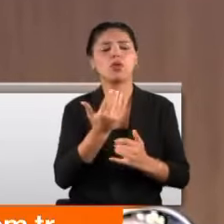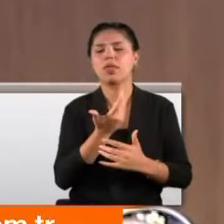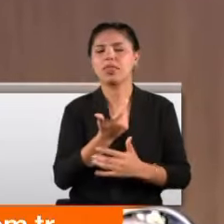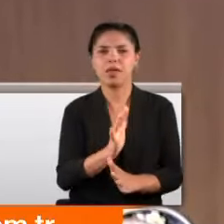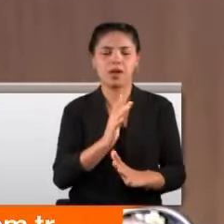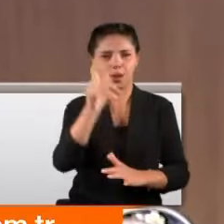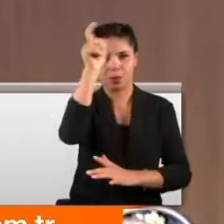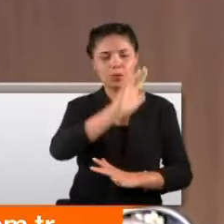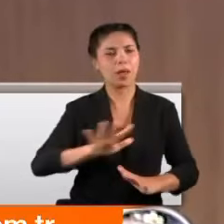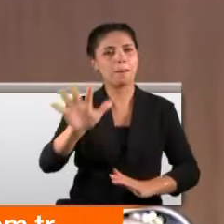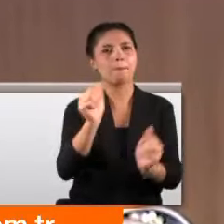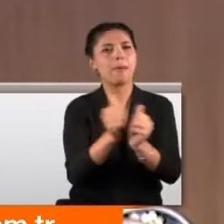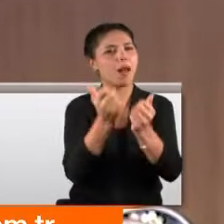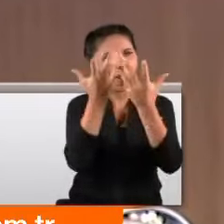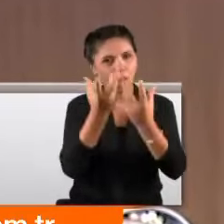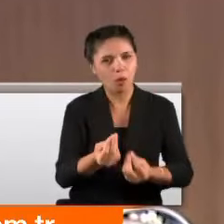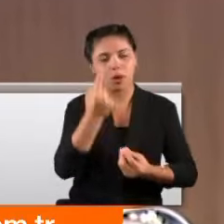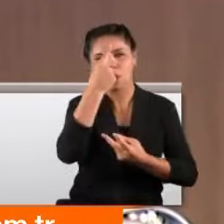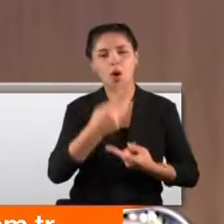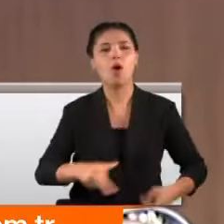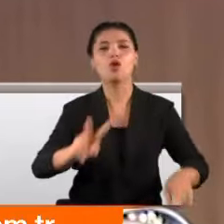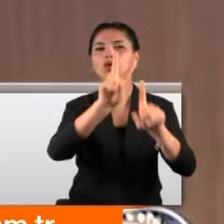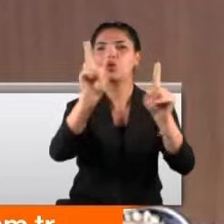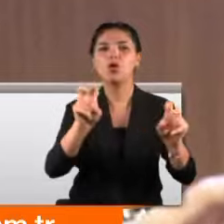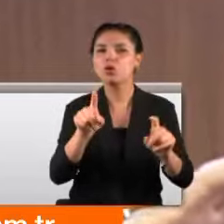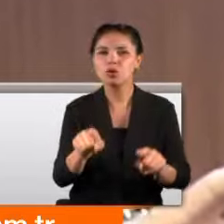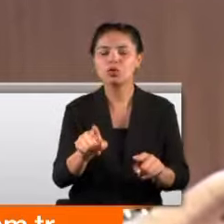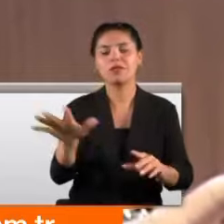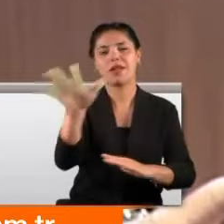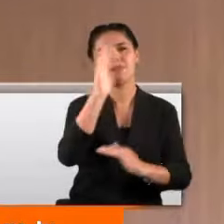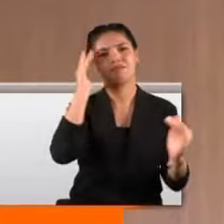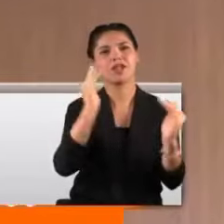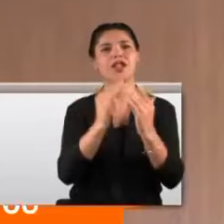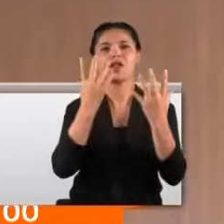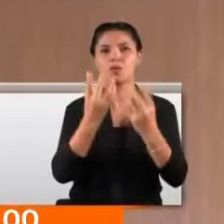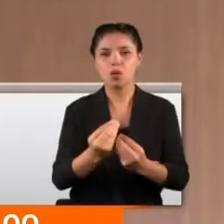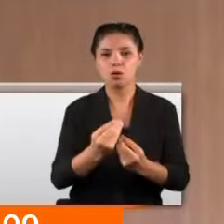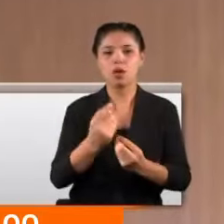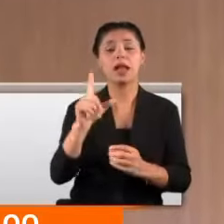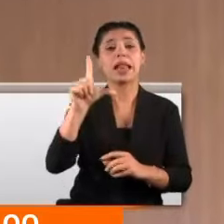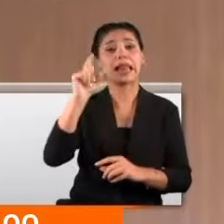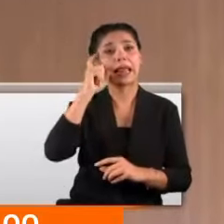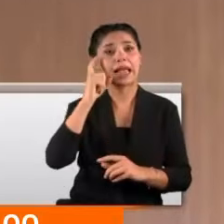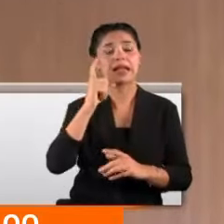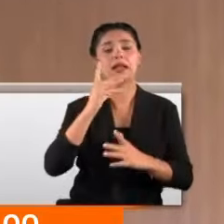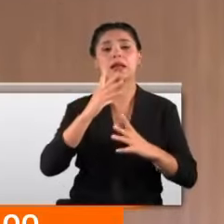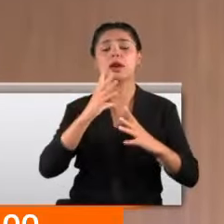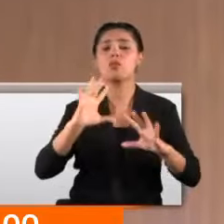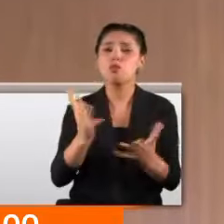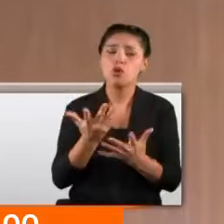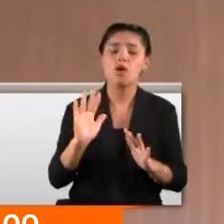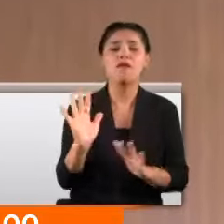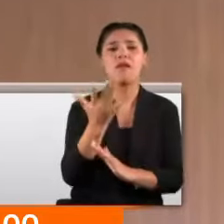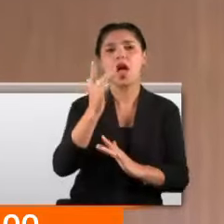bir bütün olarak bu özgürlük konusunda mutabakat sağladı. Laiklik elden gidiyor veya